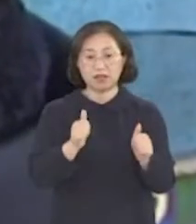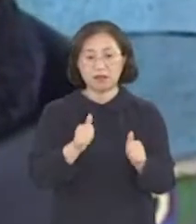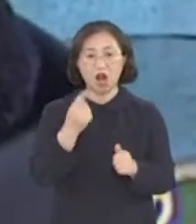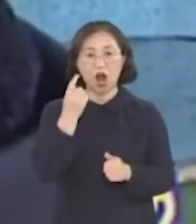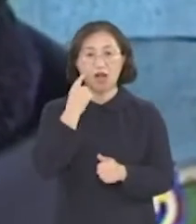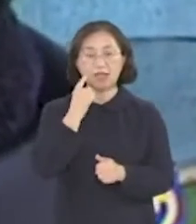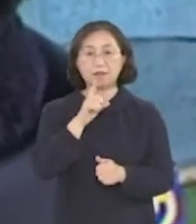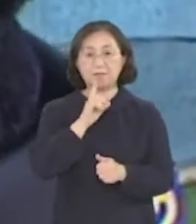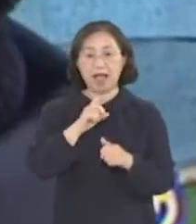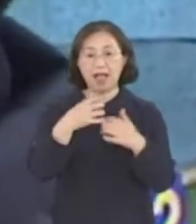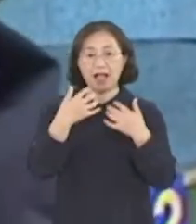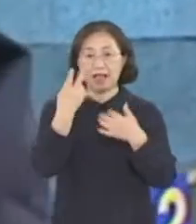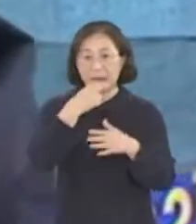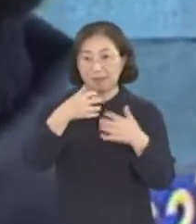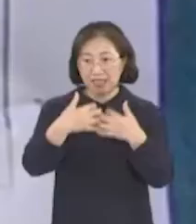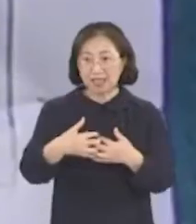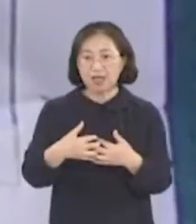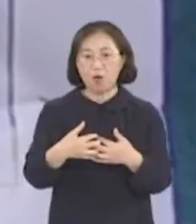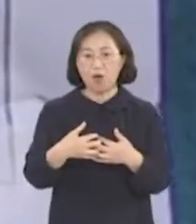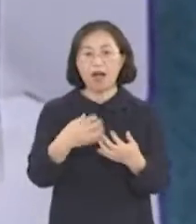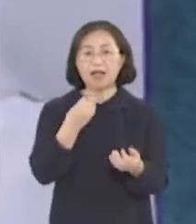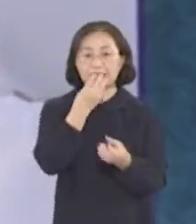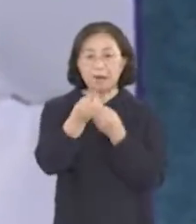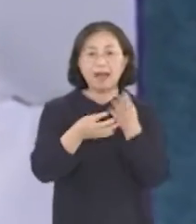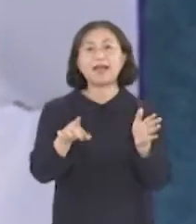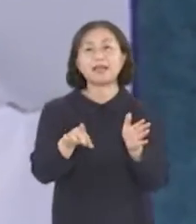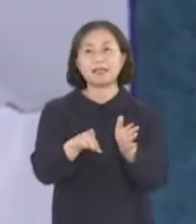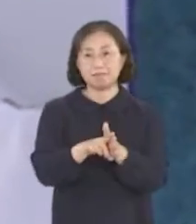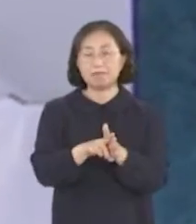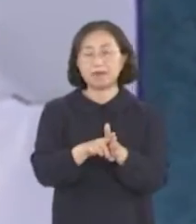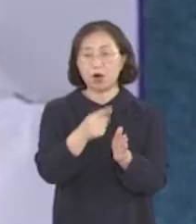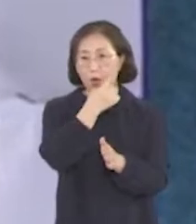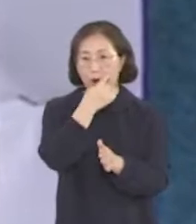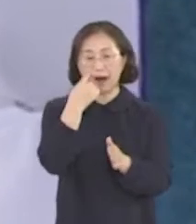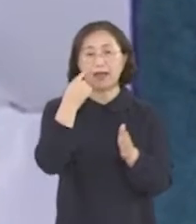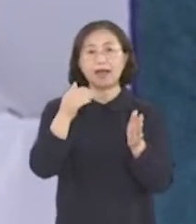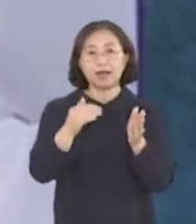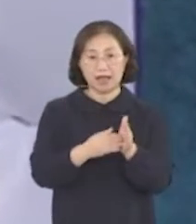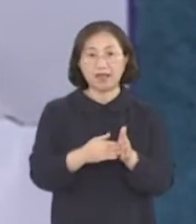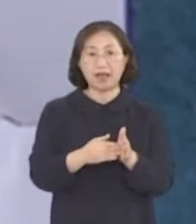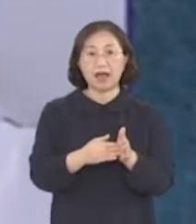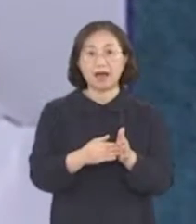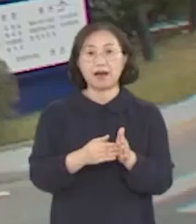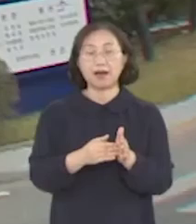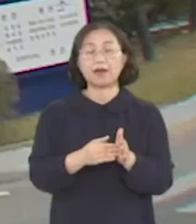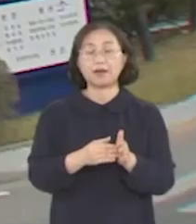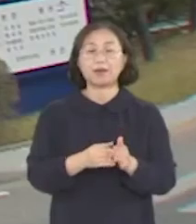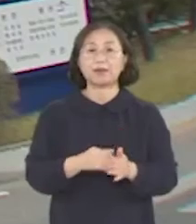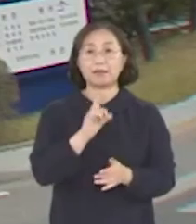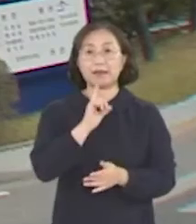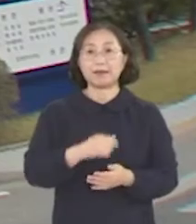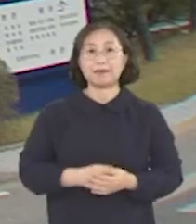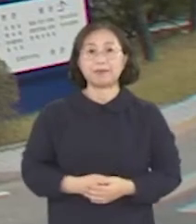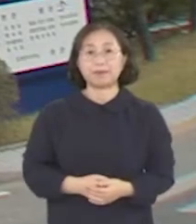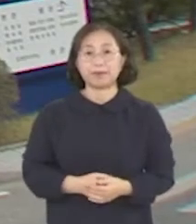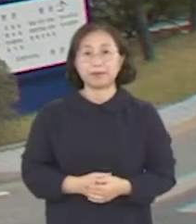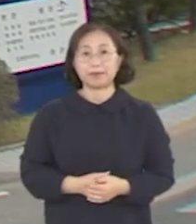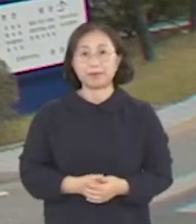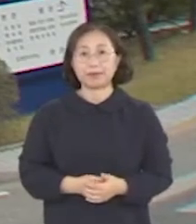거짓말 탐지기 등을 통해 자백의 신빙성을 확인했다며 공소유지에 만전을 기하겠다는 입장입니다